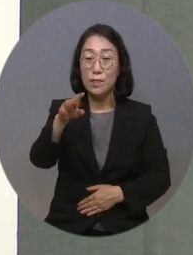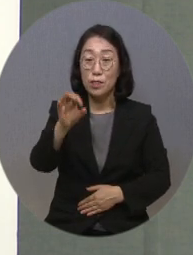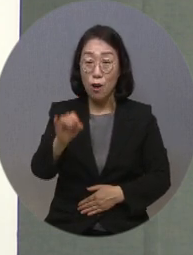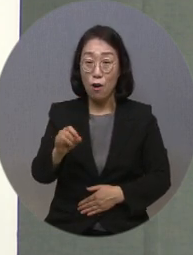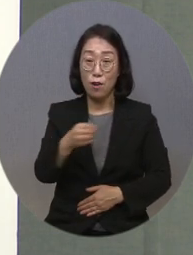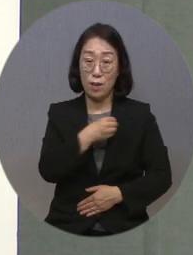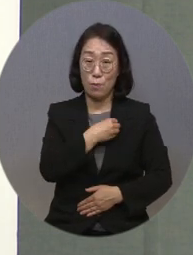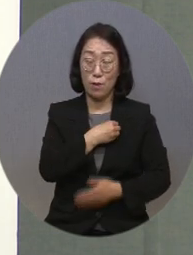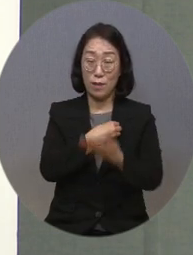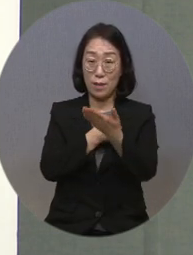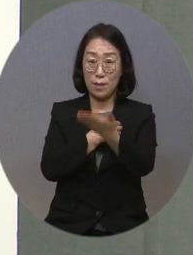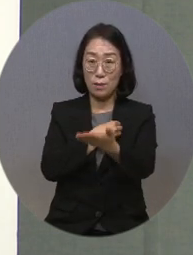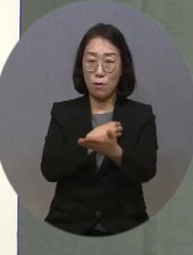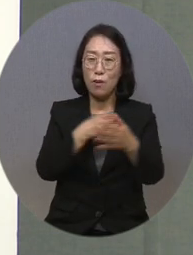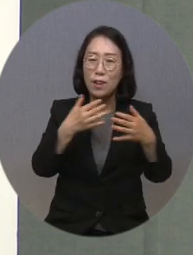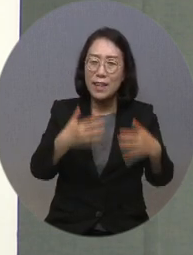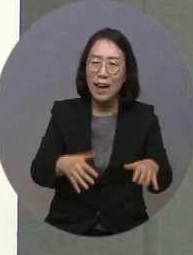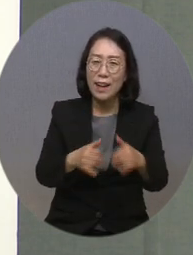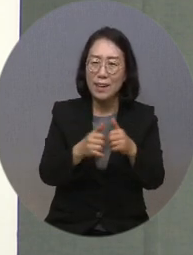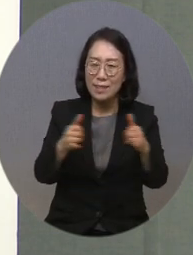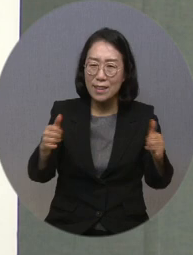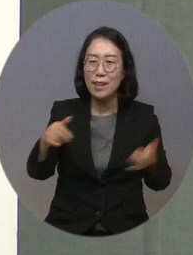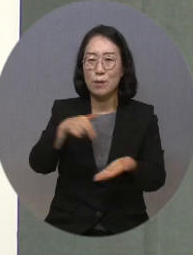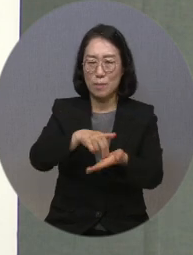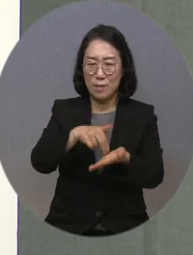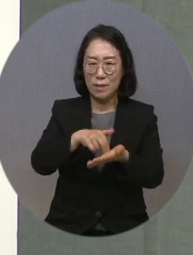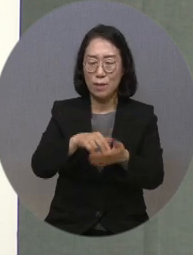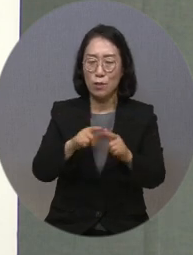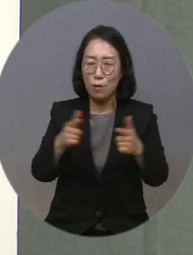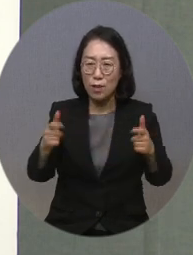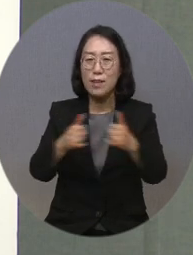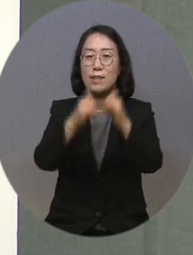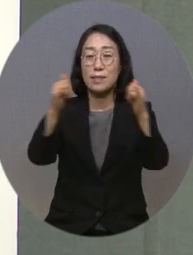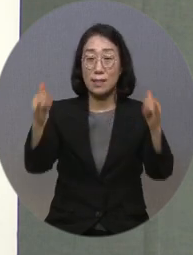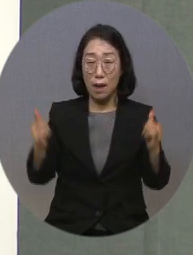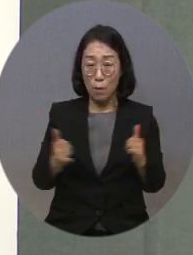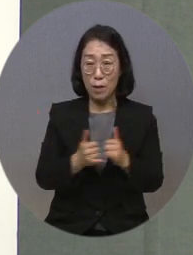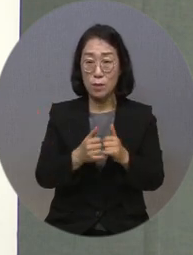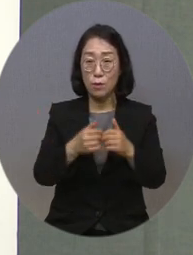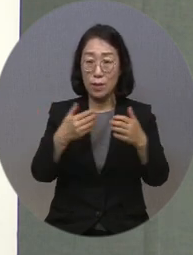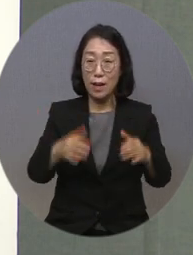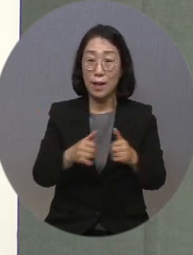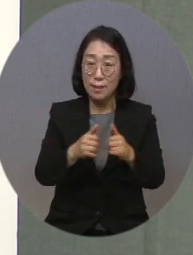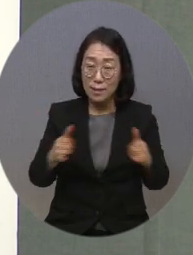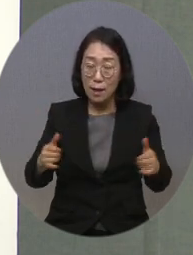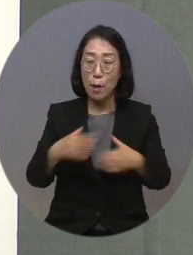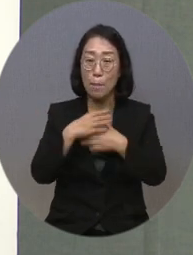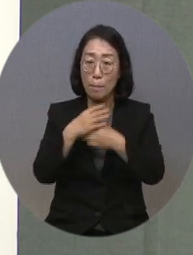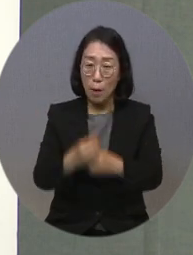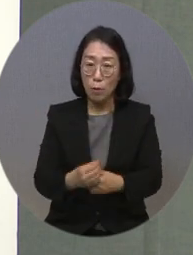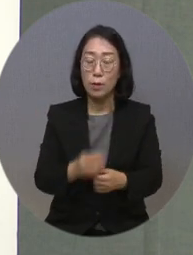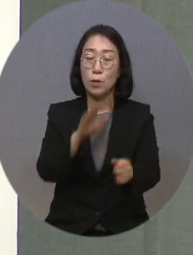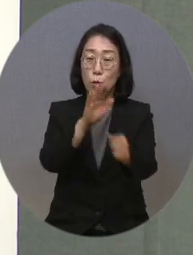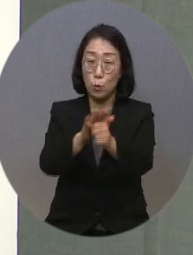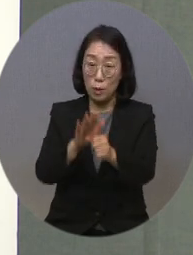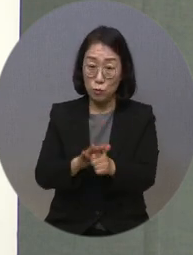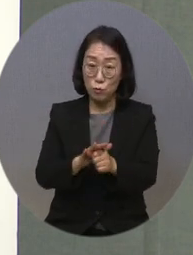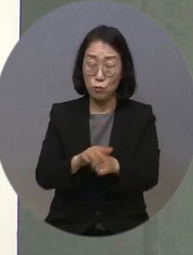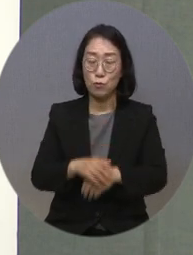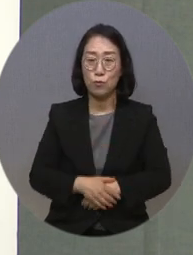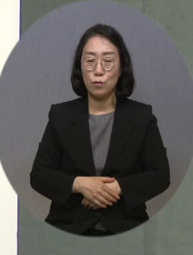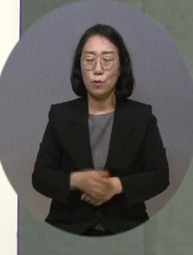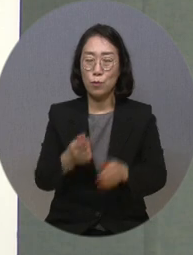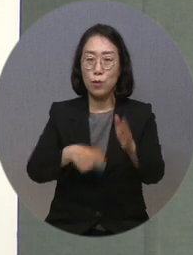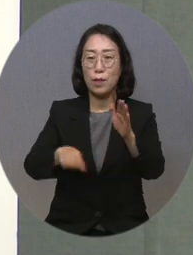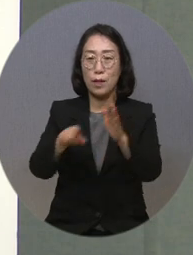의원께서는 약자 편에 서서 여러 가지 사회적 약자의 편의를 도모하기 위한